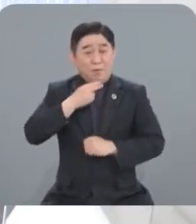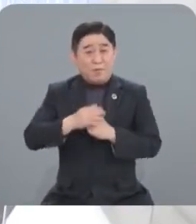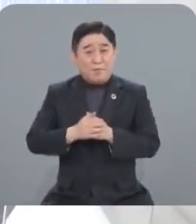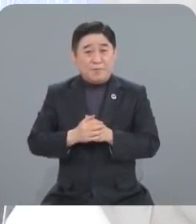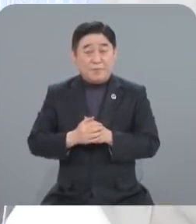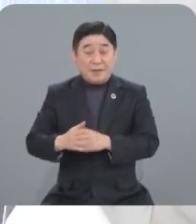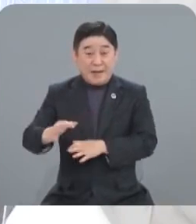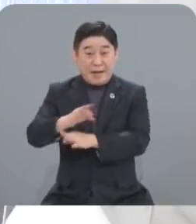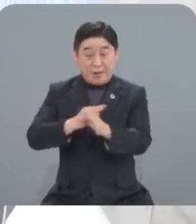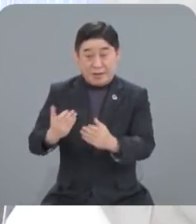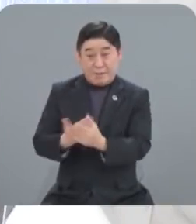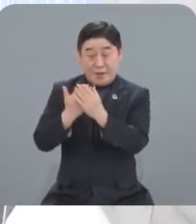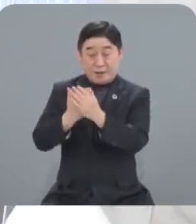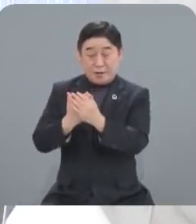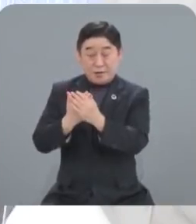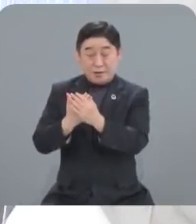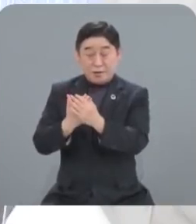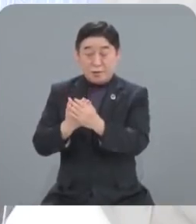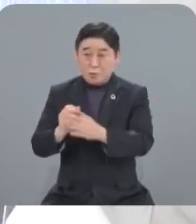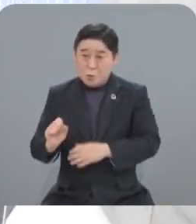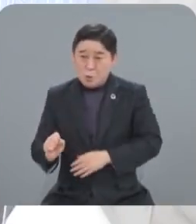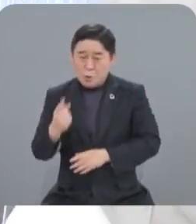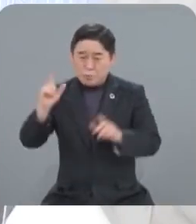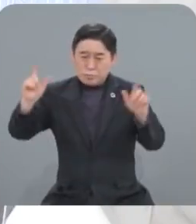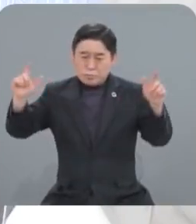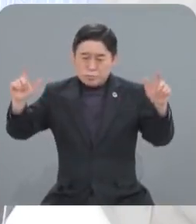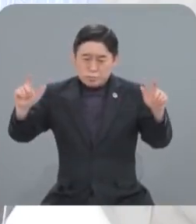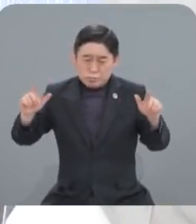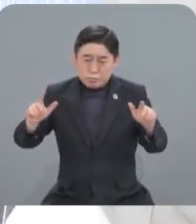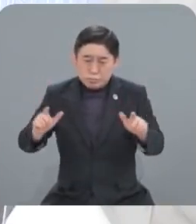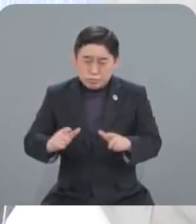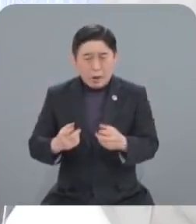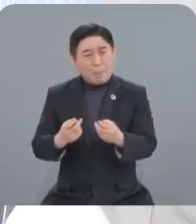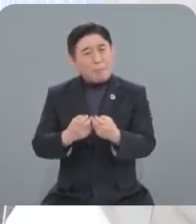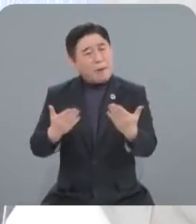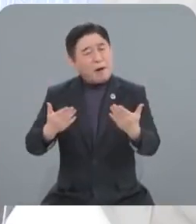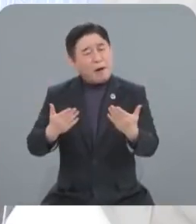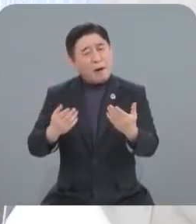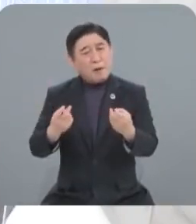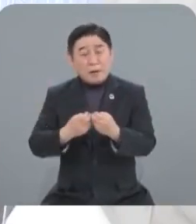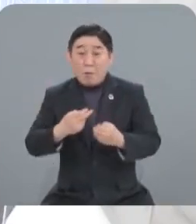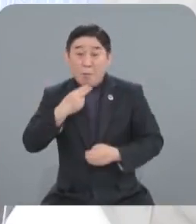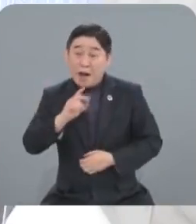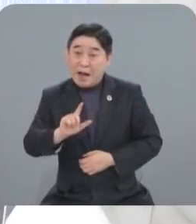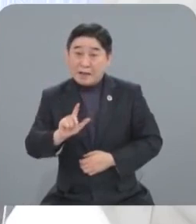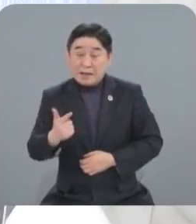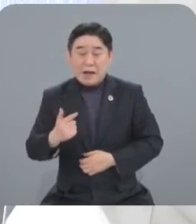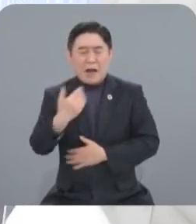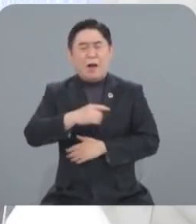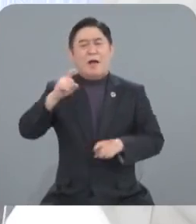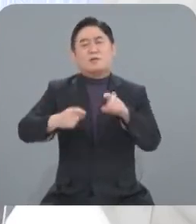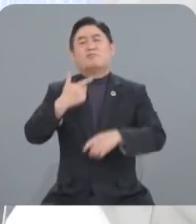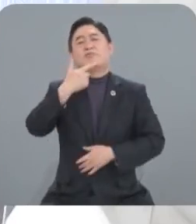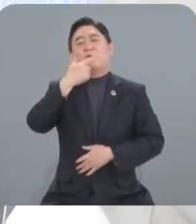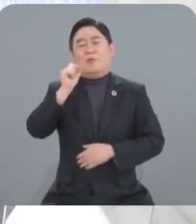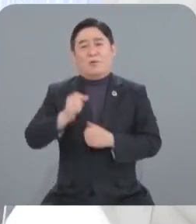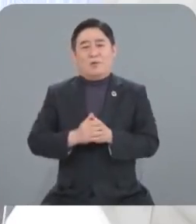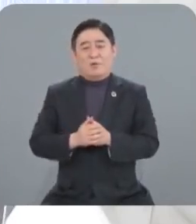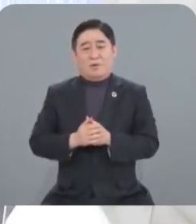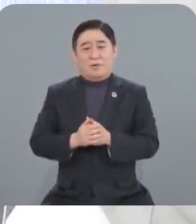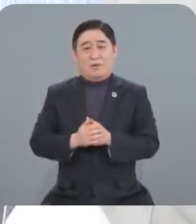경제 성장 요인이 주어 들고 있습니다 대책이 없었던 게 아닙니다 실천이 부족했을 뿐